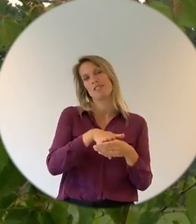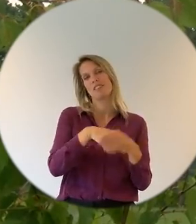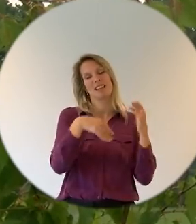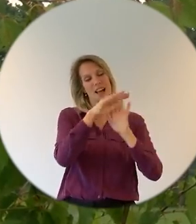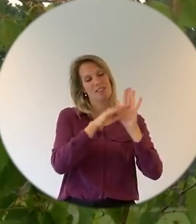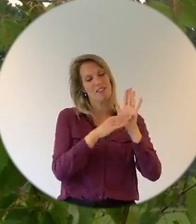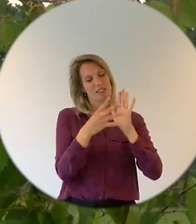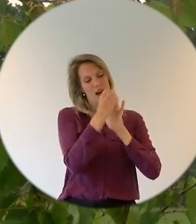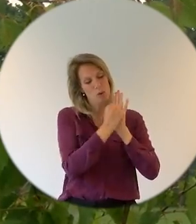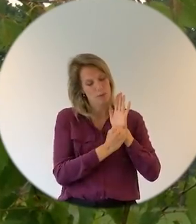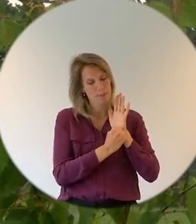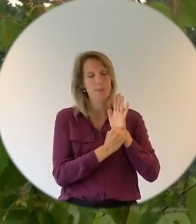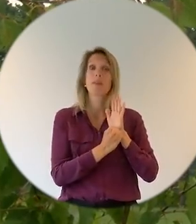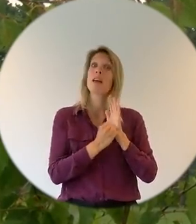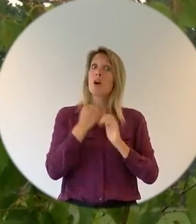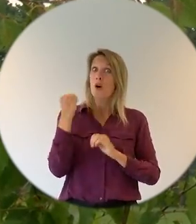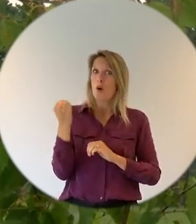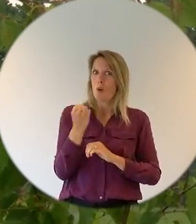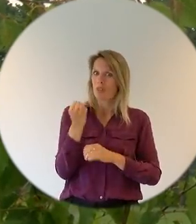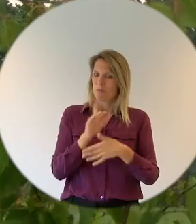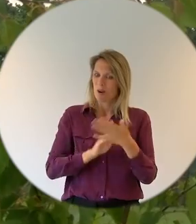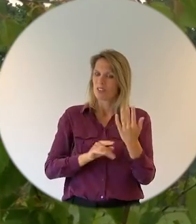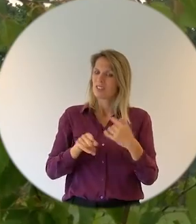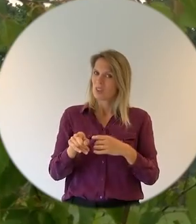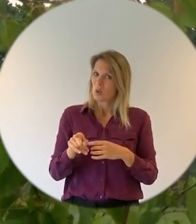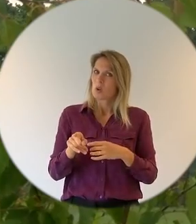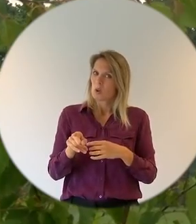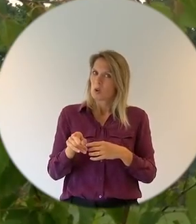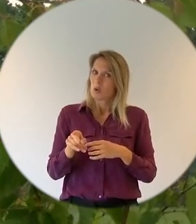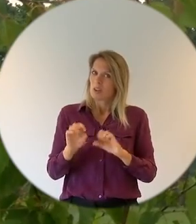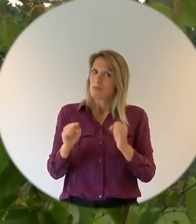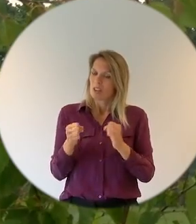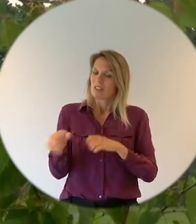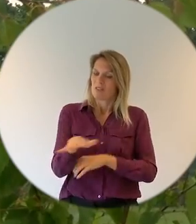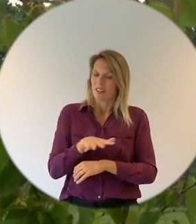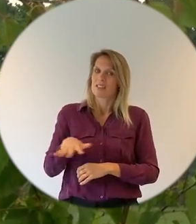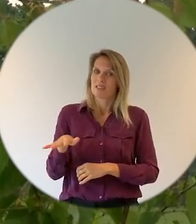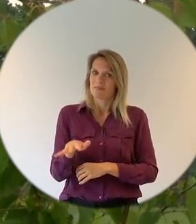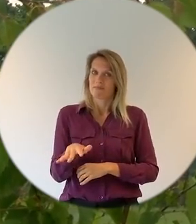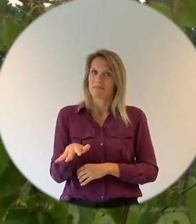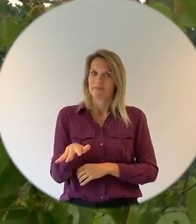wet. Want Paulus zit best in een moeilijk pakket. En ik zal je vertellen waarom.